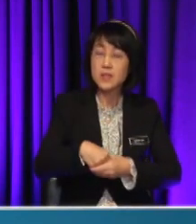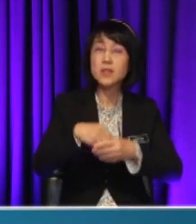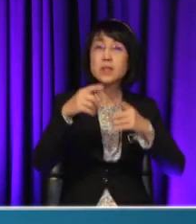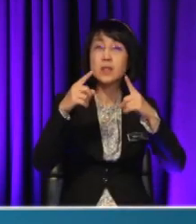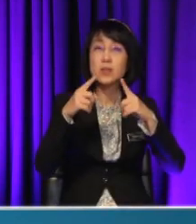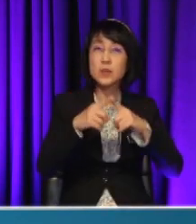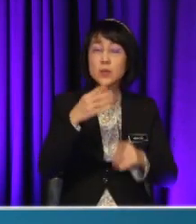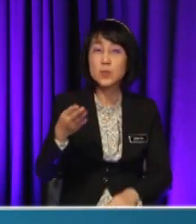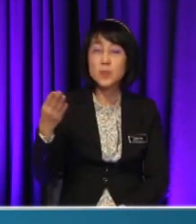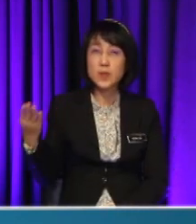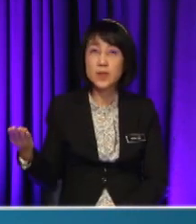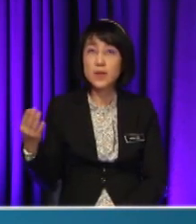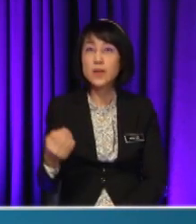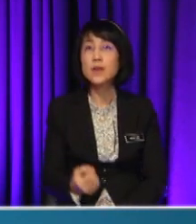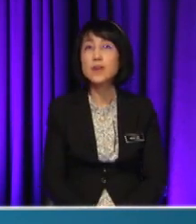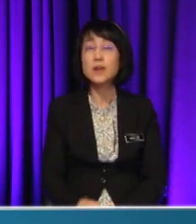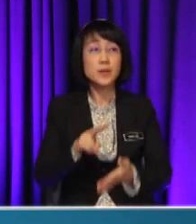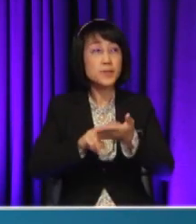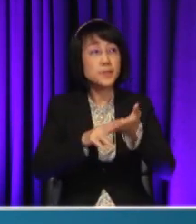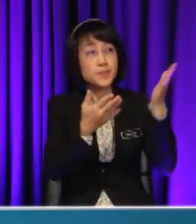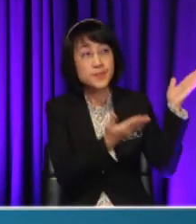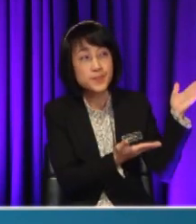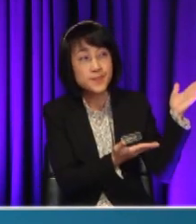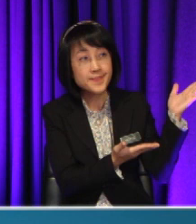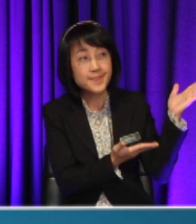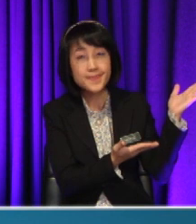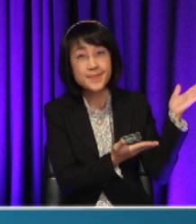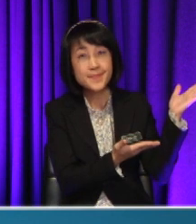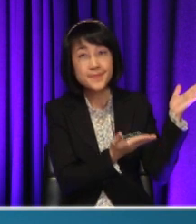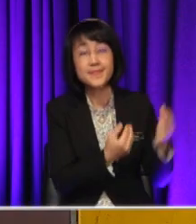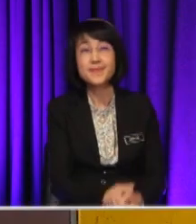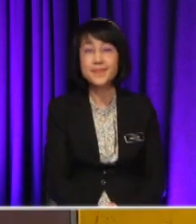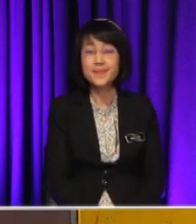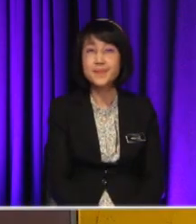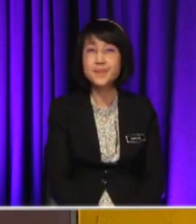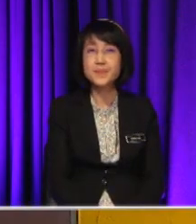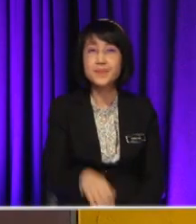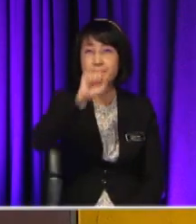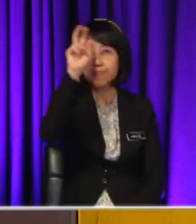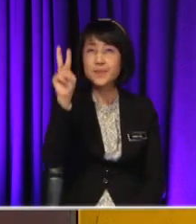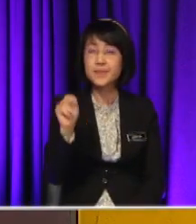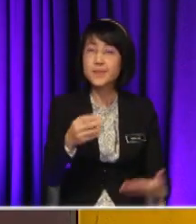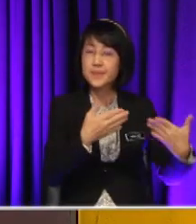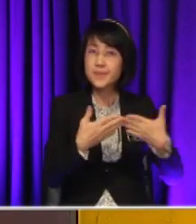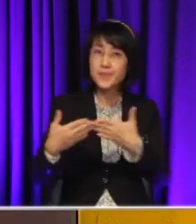ya04 bolak-balik 10 32 m Oke soalnya